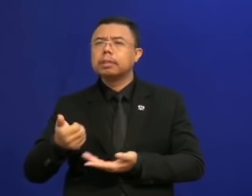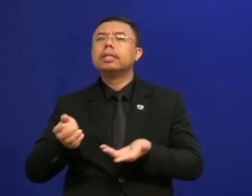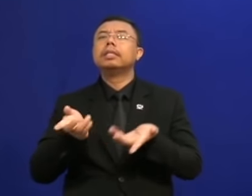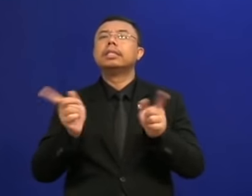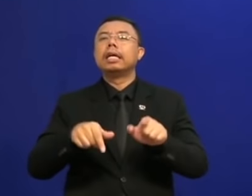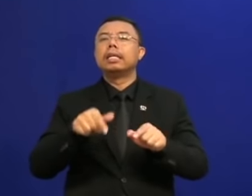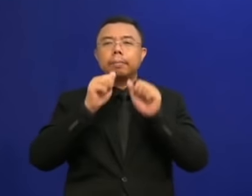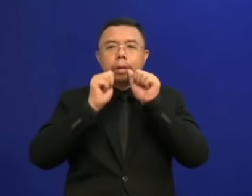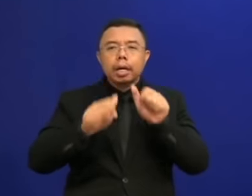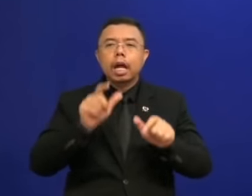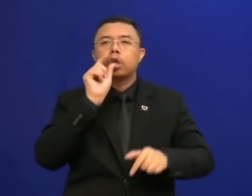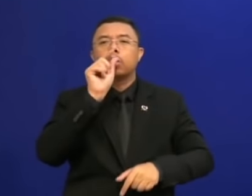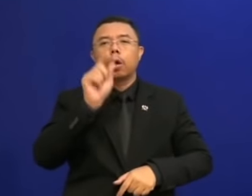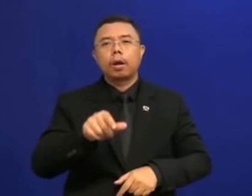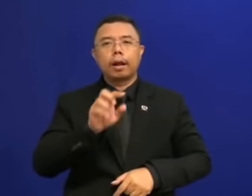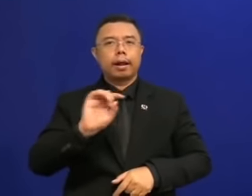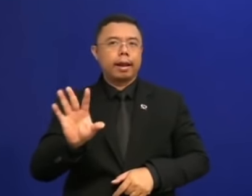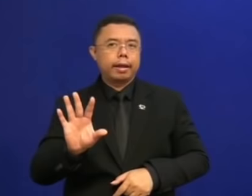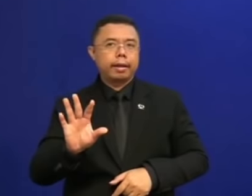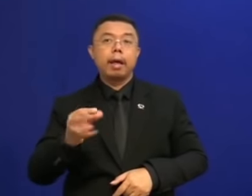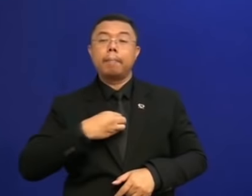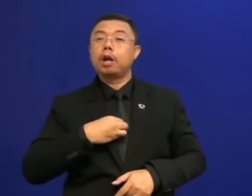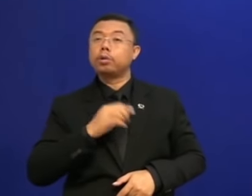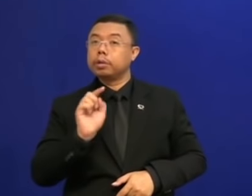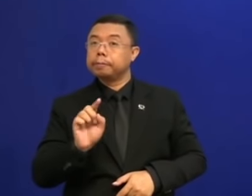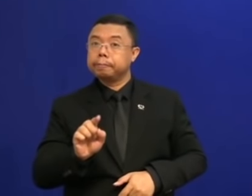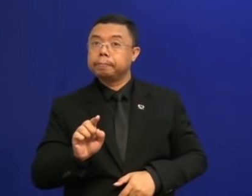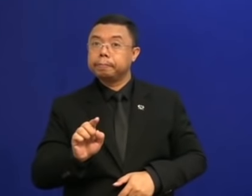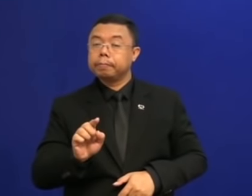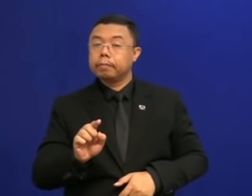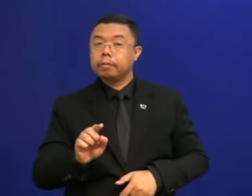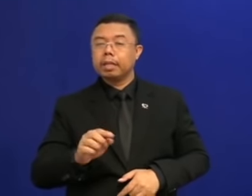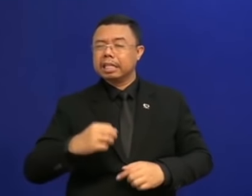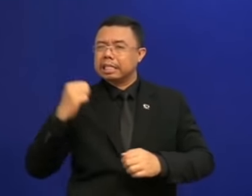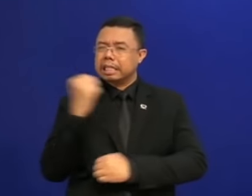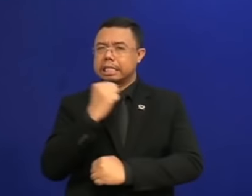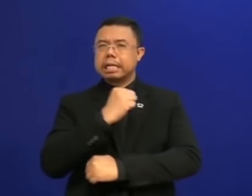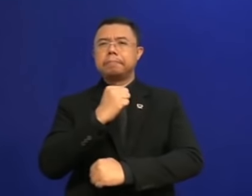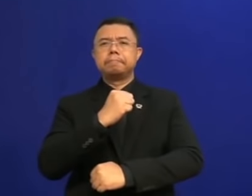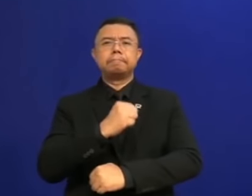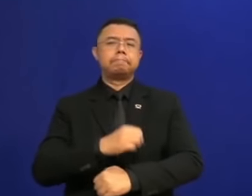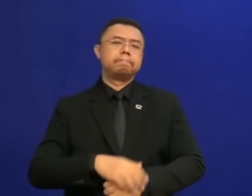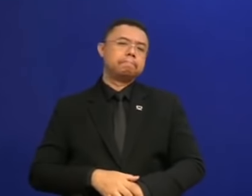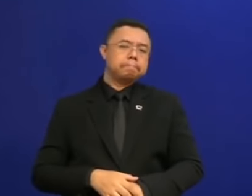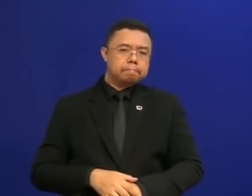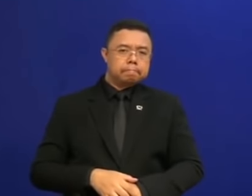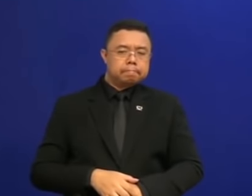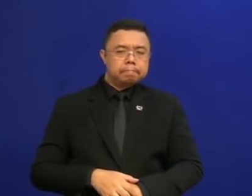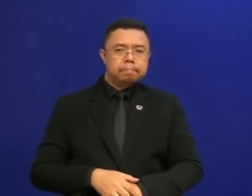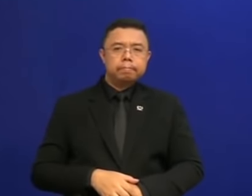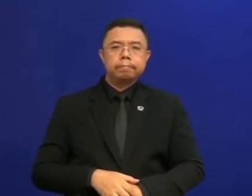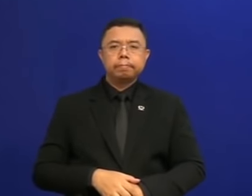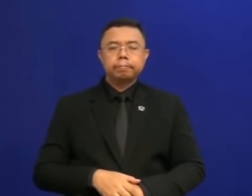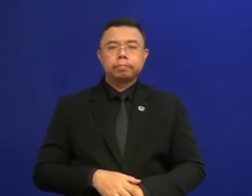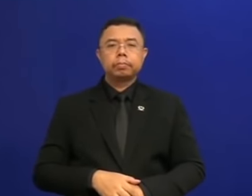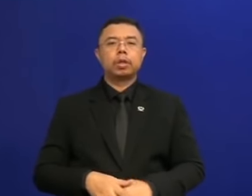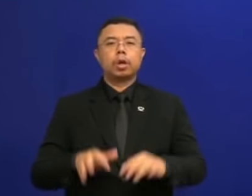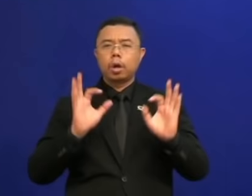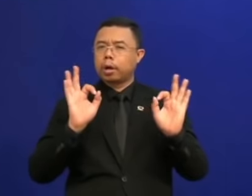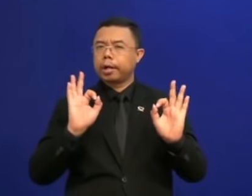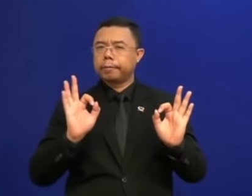menjadi berkat bagi orang lain. Maksudnya kan begitu. Bengis ya. Ya,